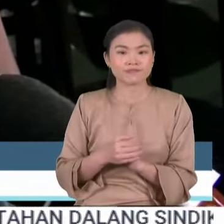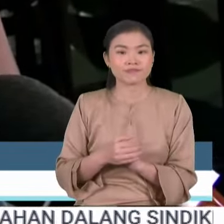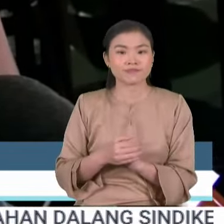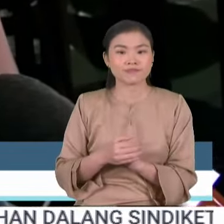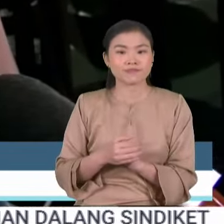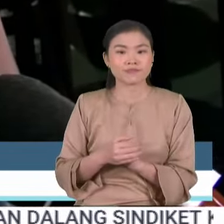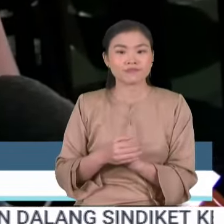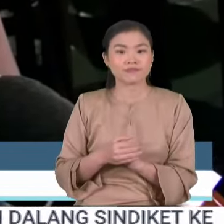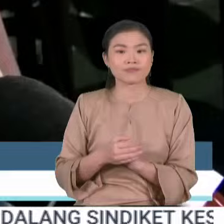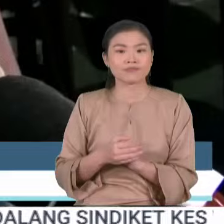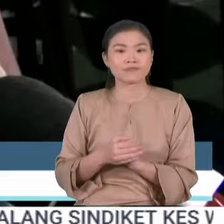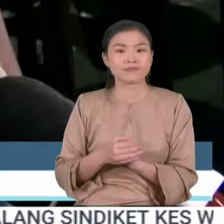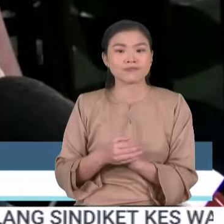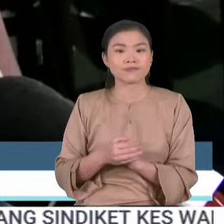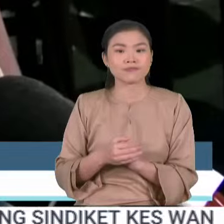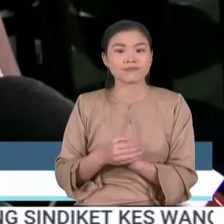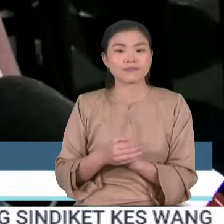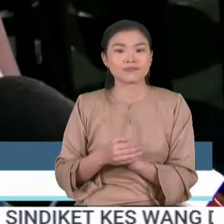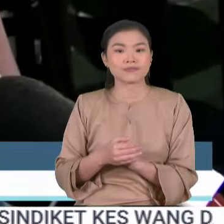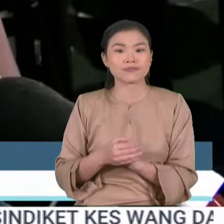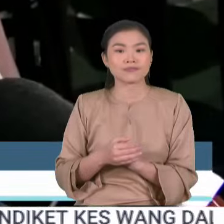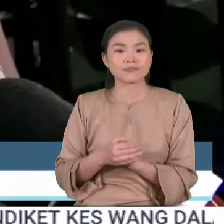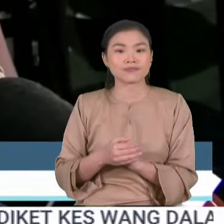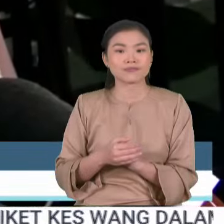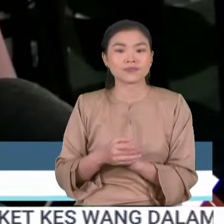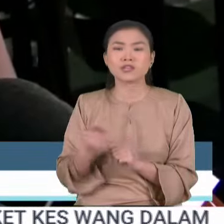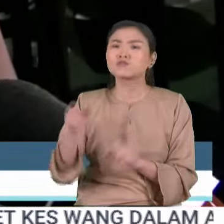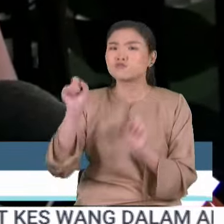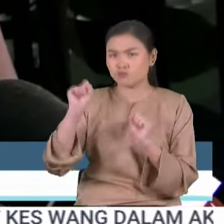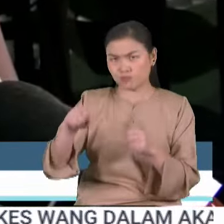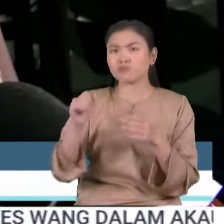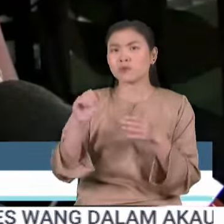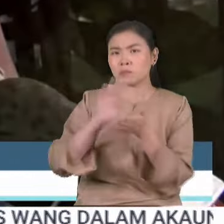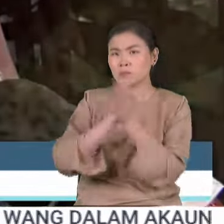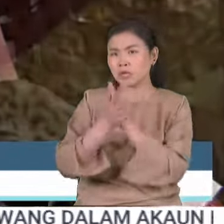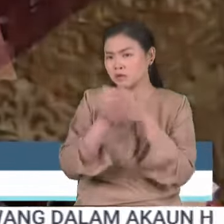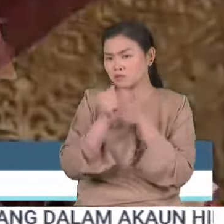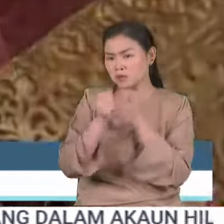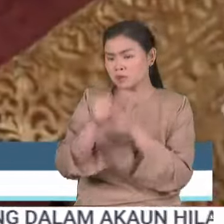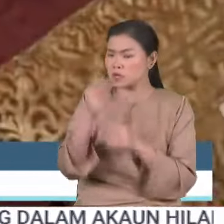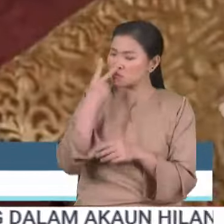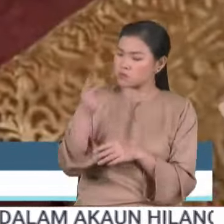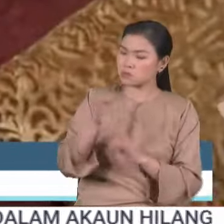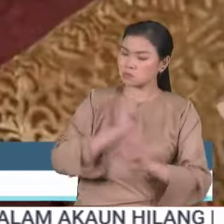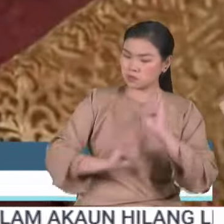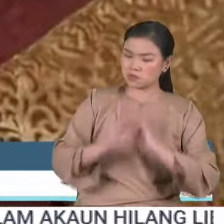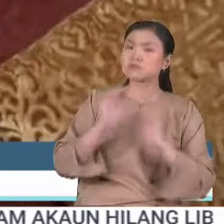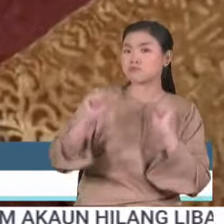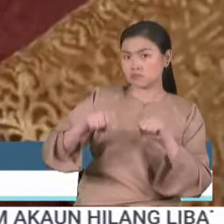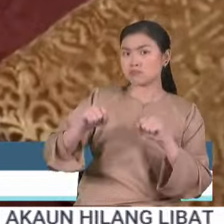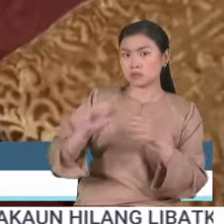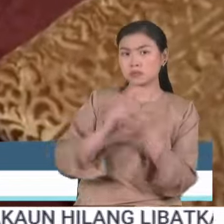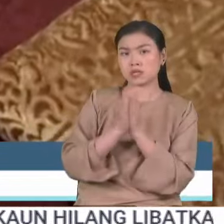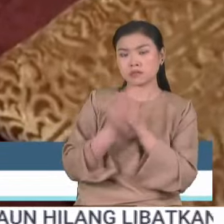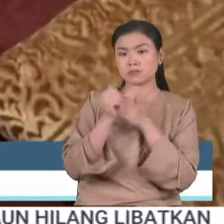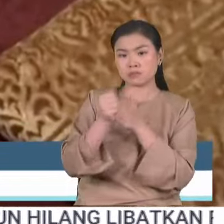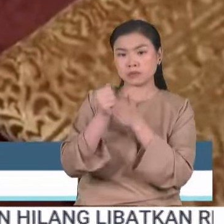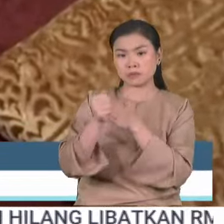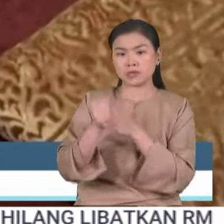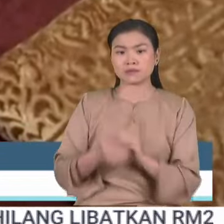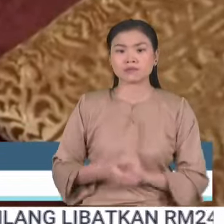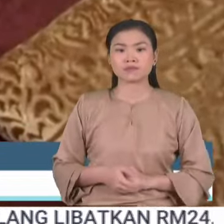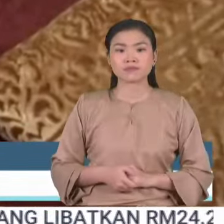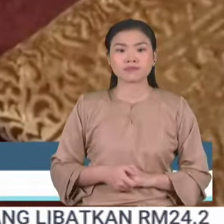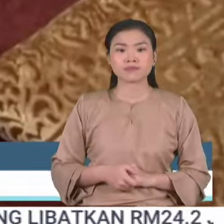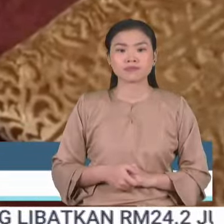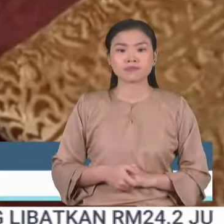Allah izin permintaan aku. Nanti dia boleh jadi pemimpin. Kita tengok cara sikap. Tiga syarat. Tiga sifat ni jangan lu